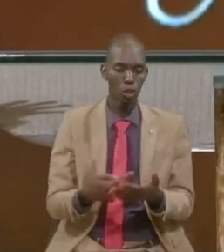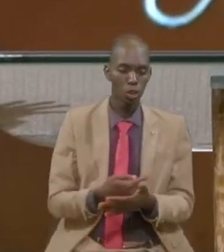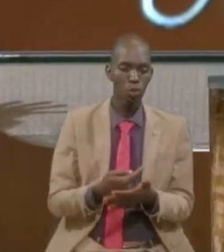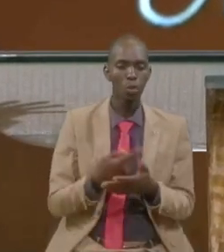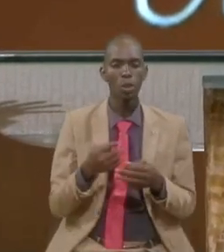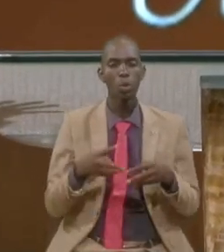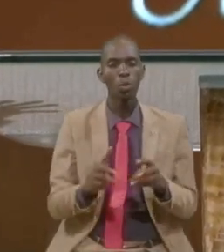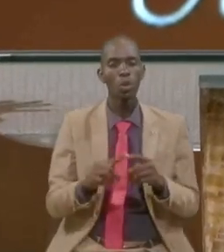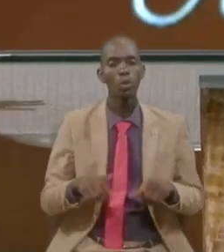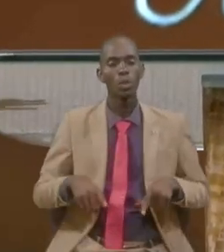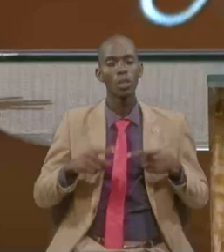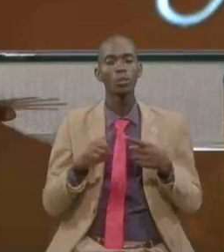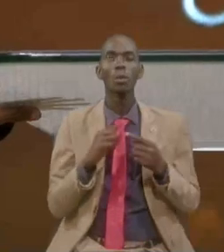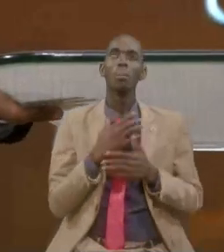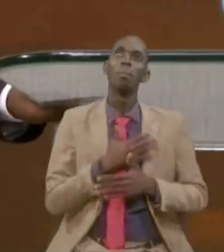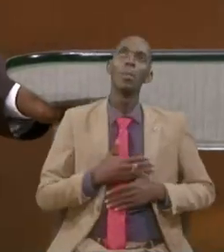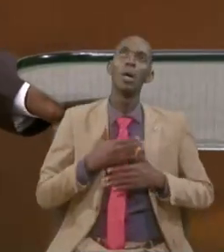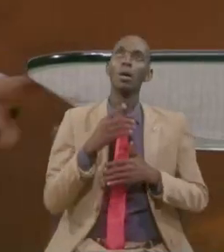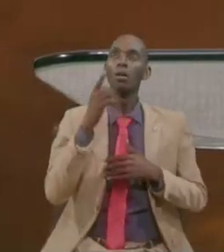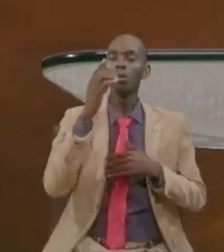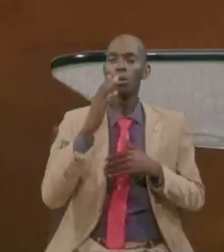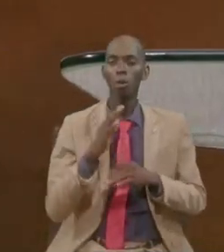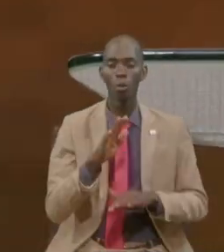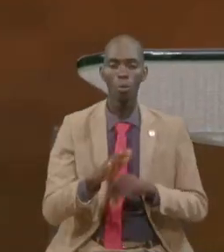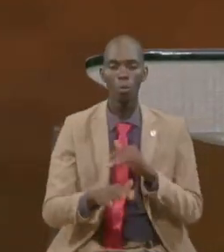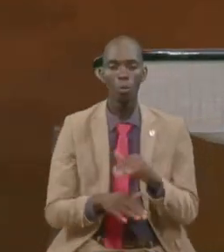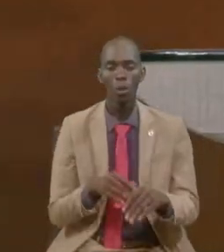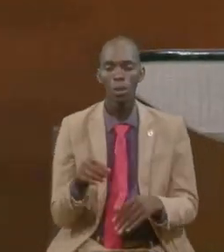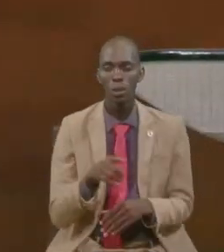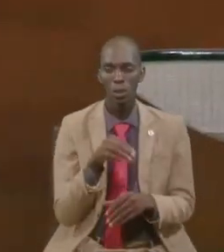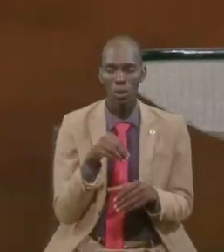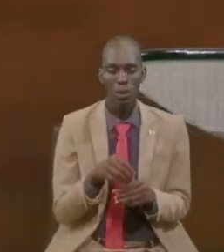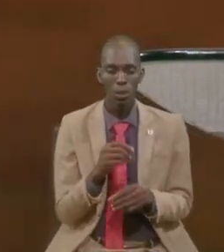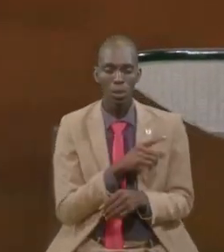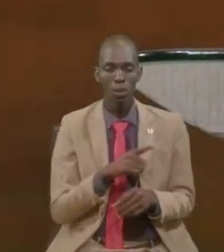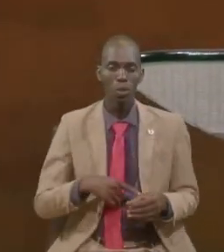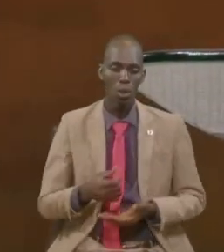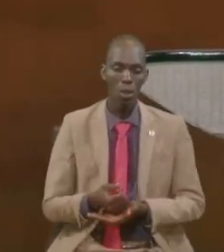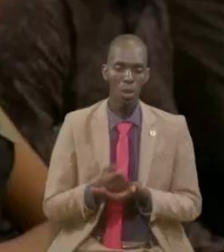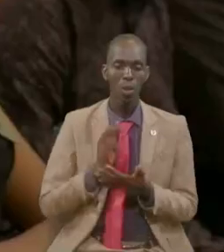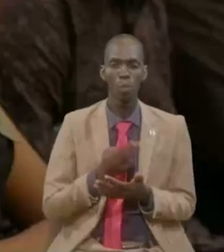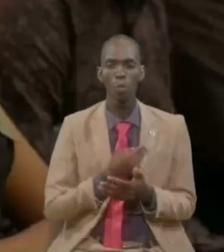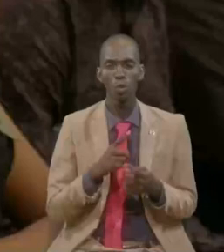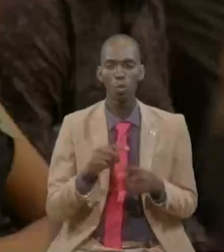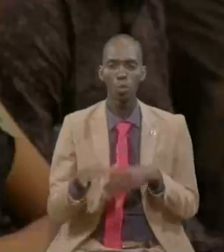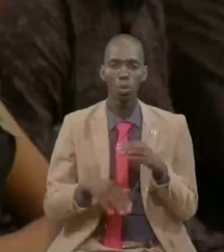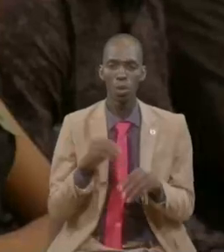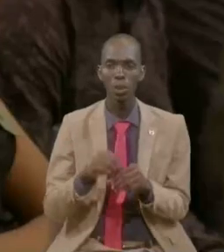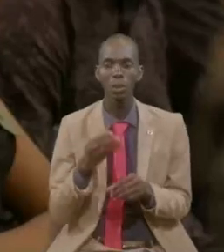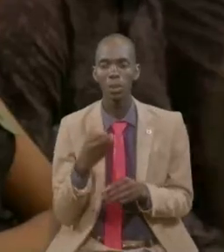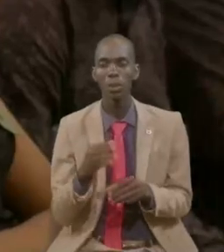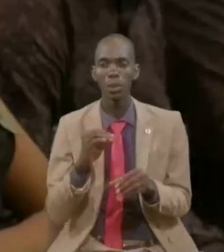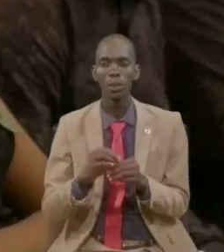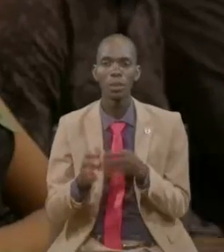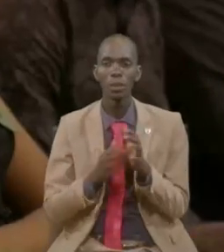pour vivre selon l'Évangile et plaire à Dieu. Marchez-y. Que le Seigneur nous aide à y